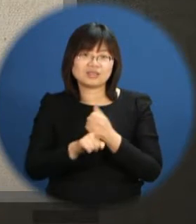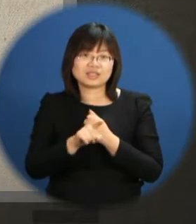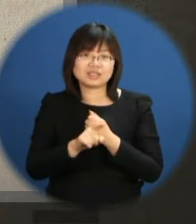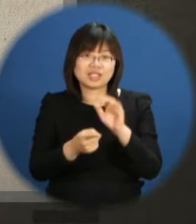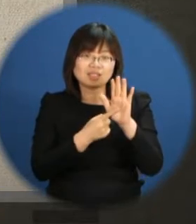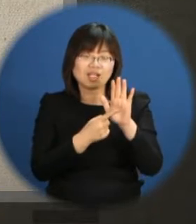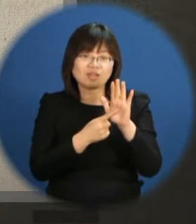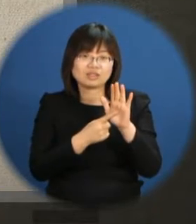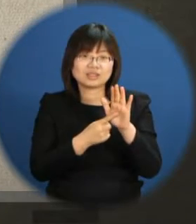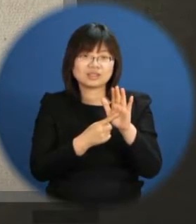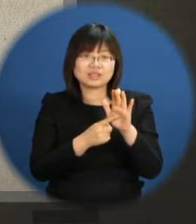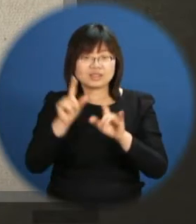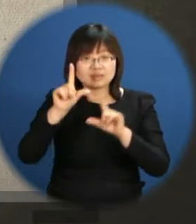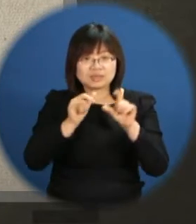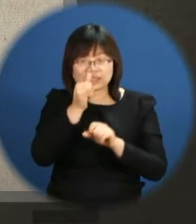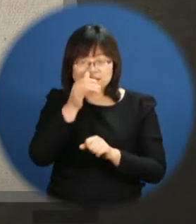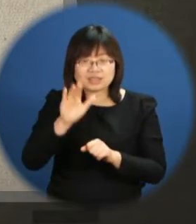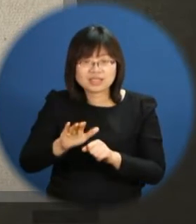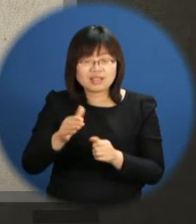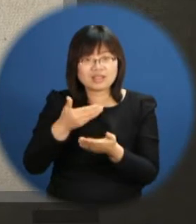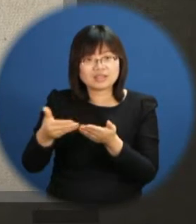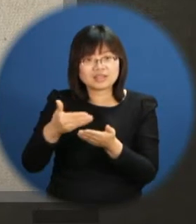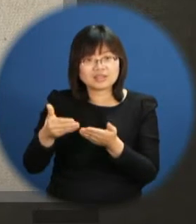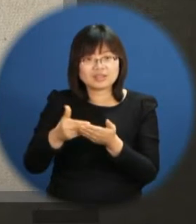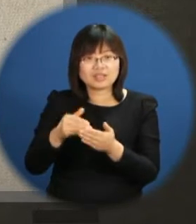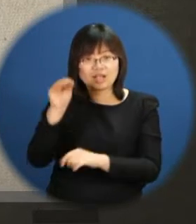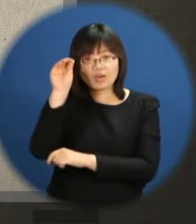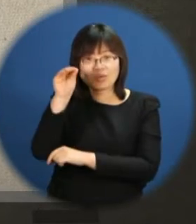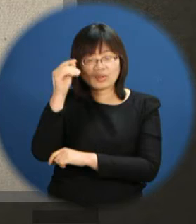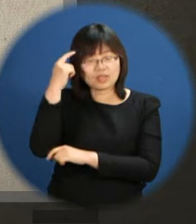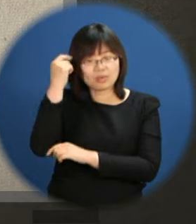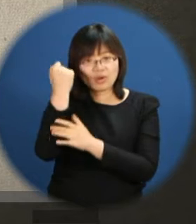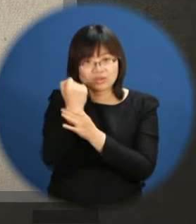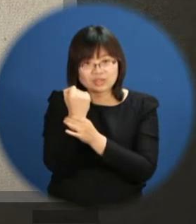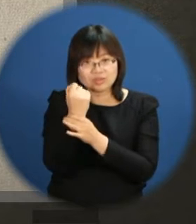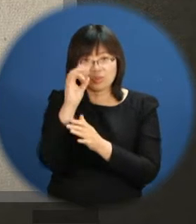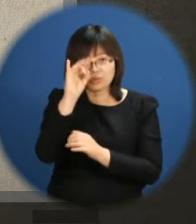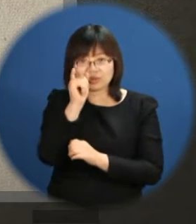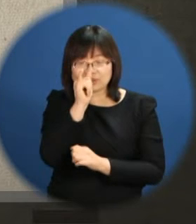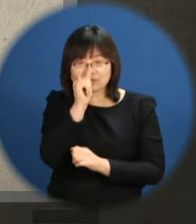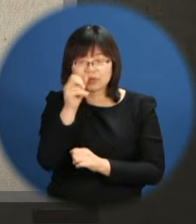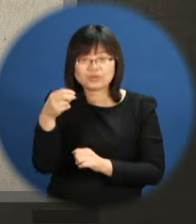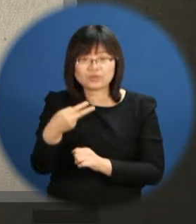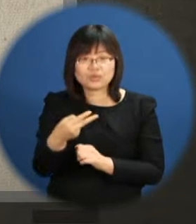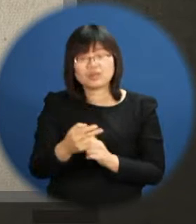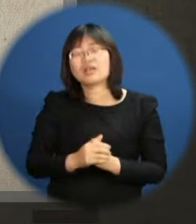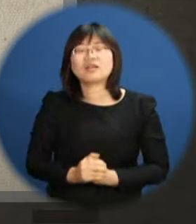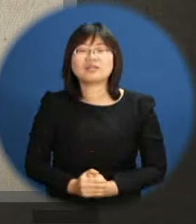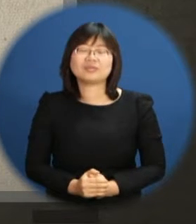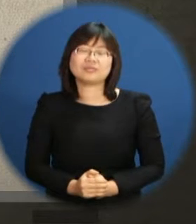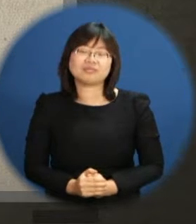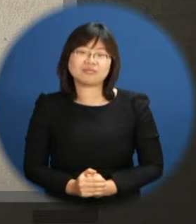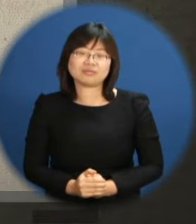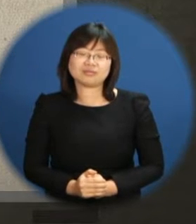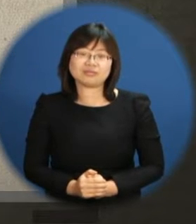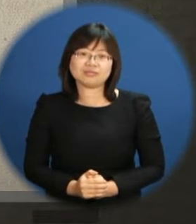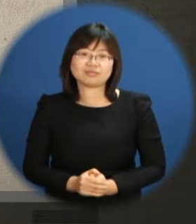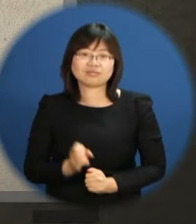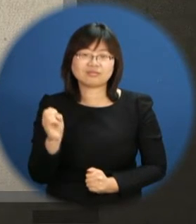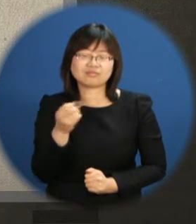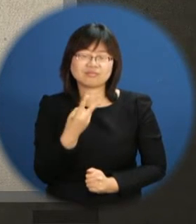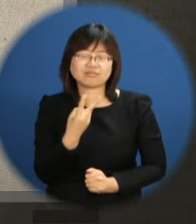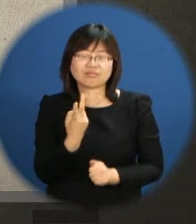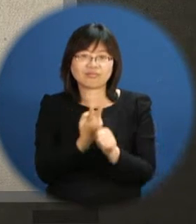이미지인데 이 그림을 고 우리의 머리로 볼 수도 있고요 저쪽으로 부리를 갖고 있는 또